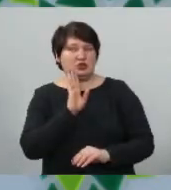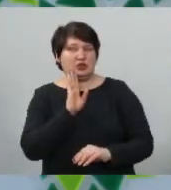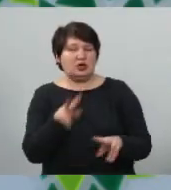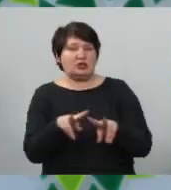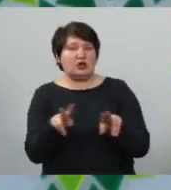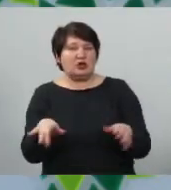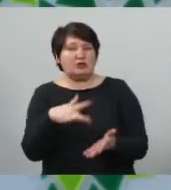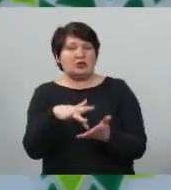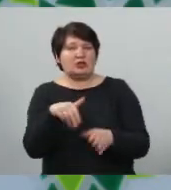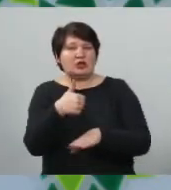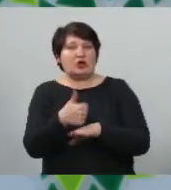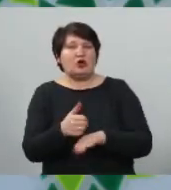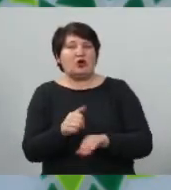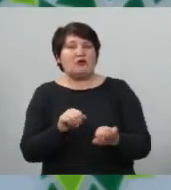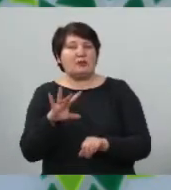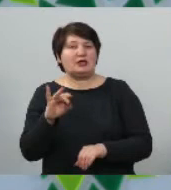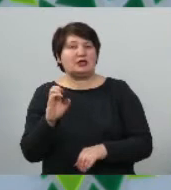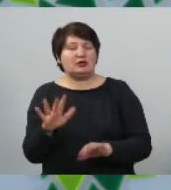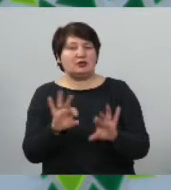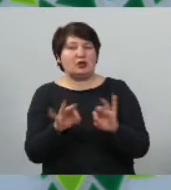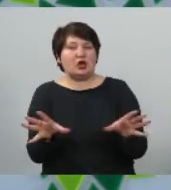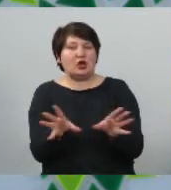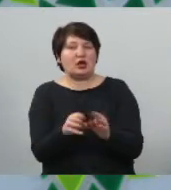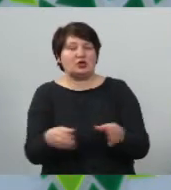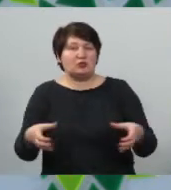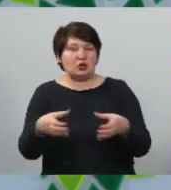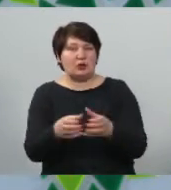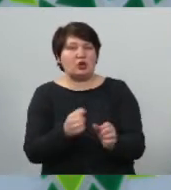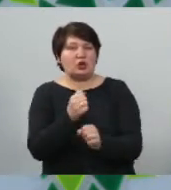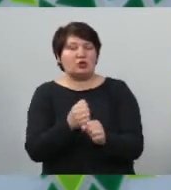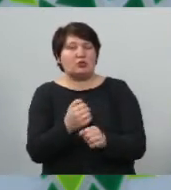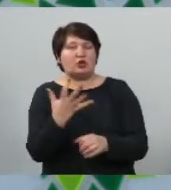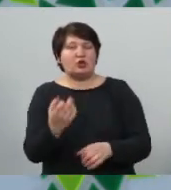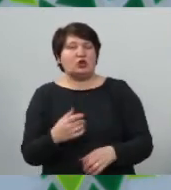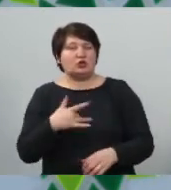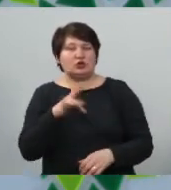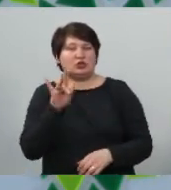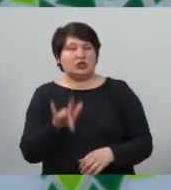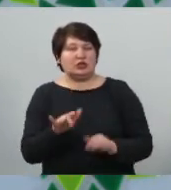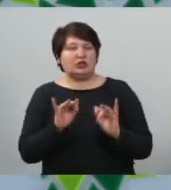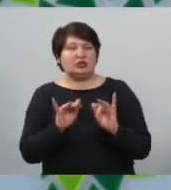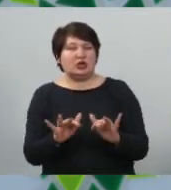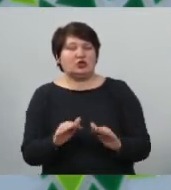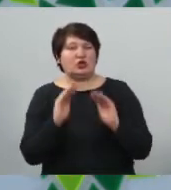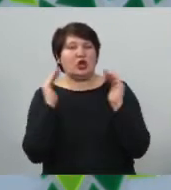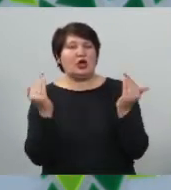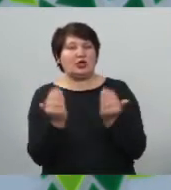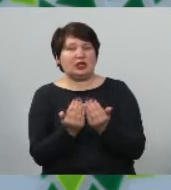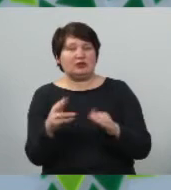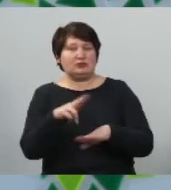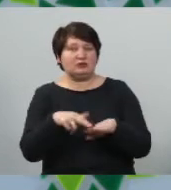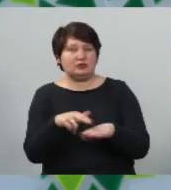Також міський голова Руслан Марцінків розповів, що разом із командою розробили ще жорсткіші заходи щодо карантину. Правоохоронці